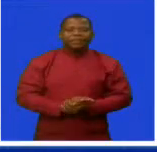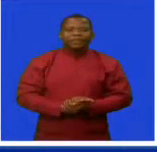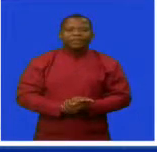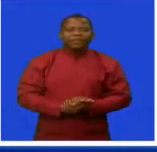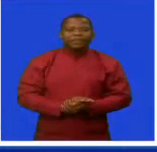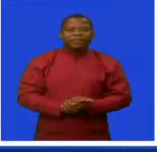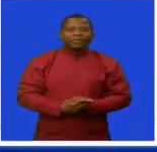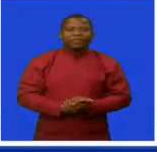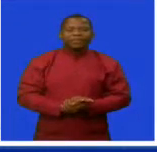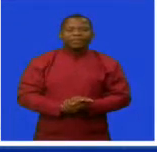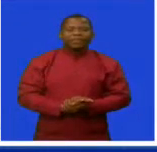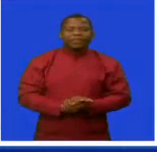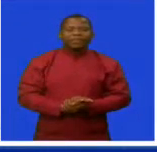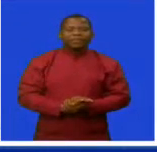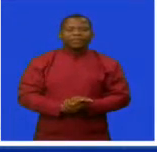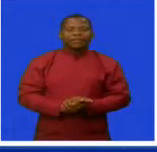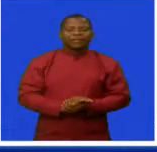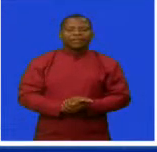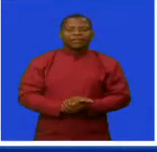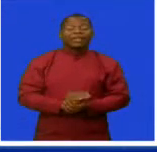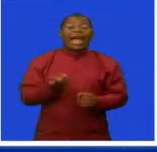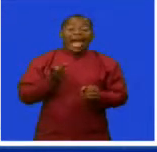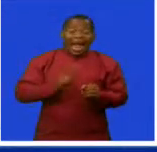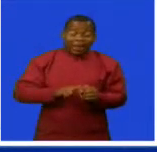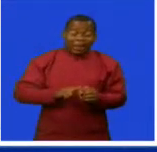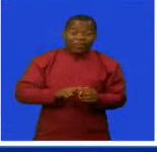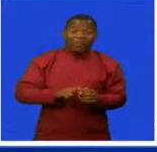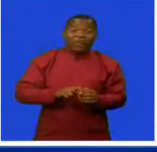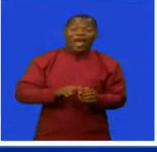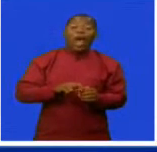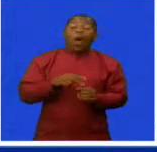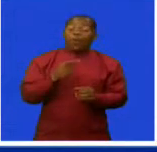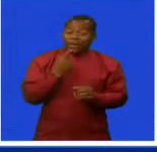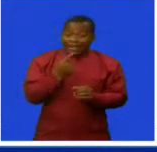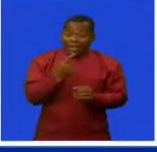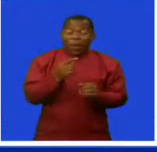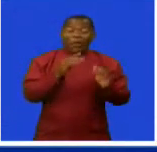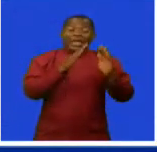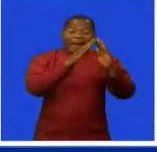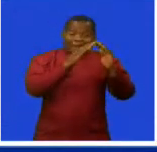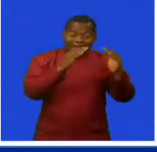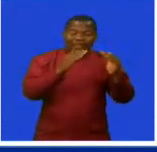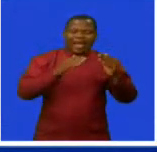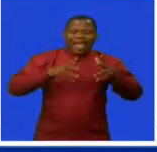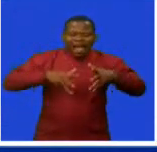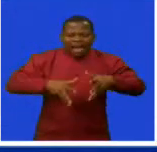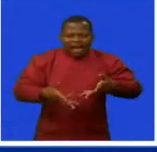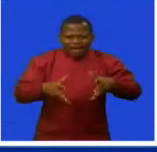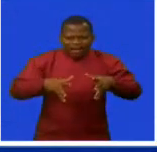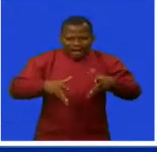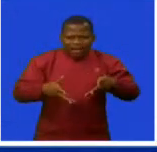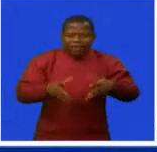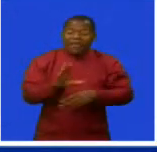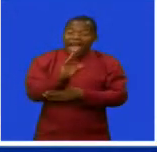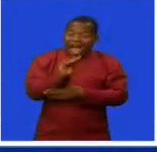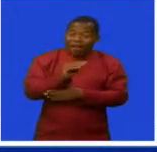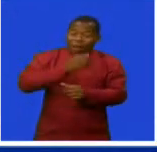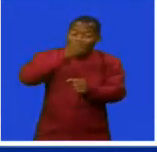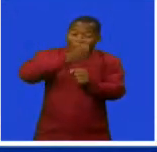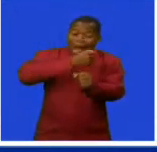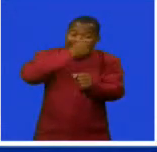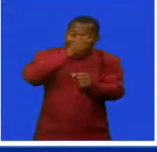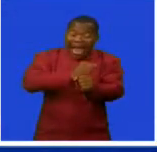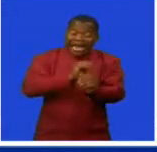nabo bane yabo imandate labathunywe yona ngilo live. Kepha ke angisho lokho ukuthi